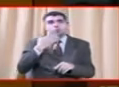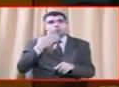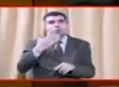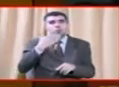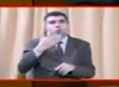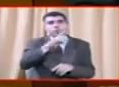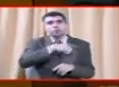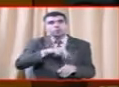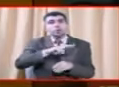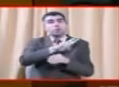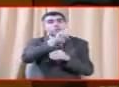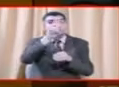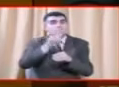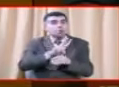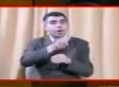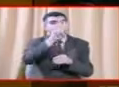لأسئلتكم